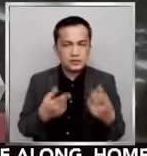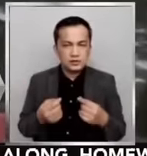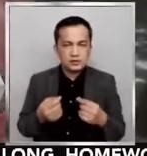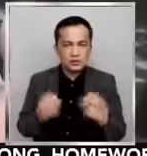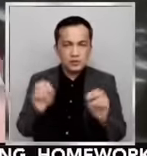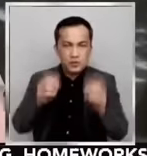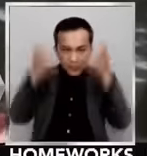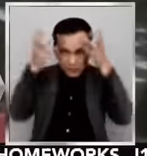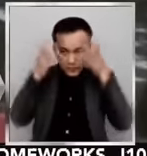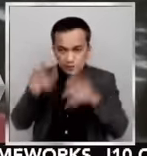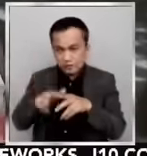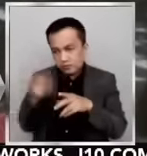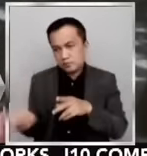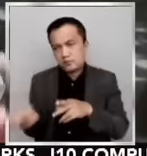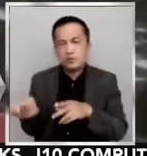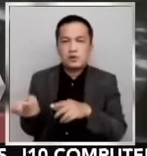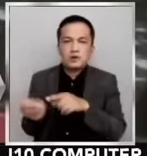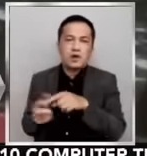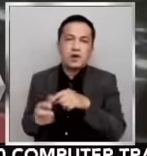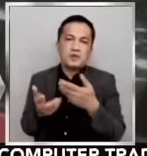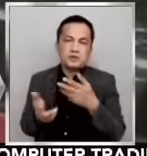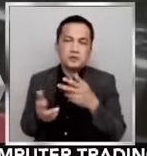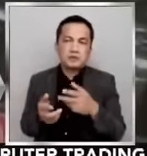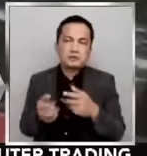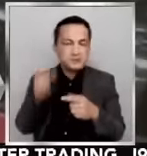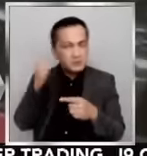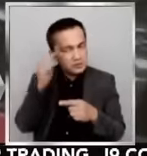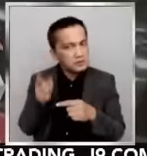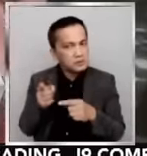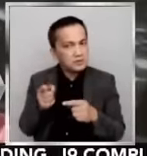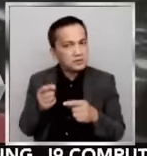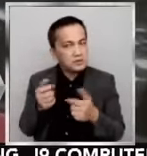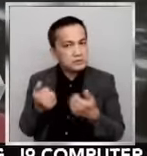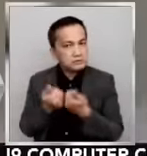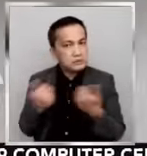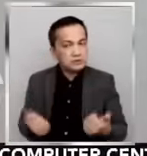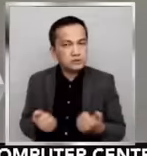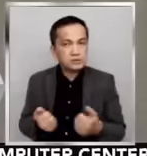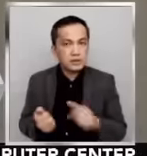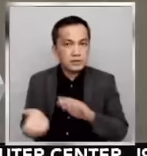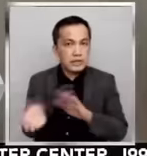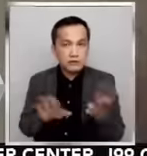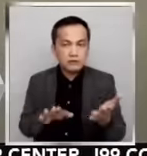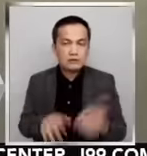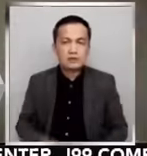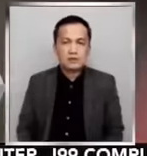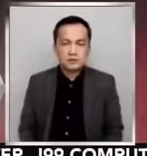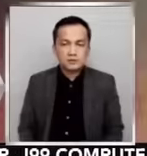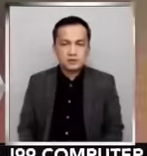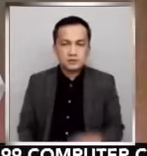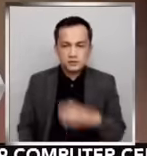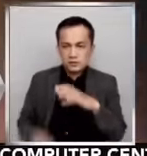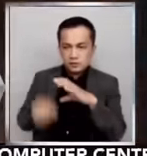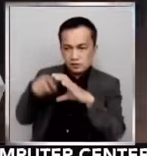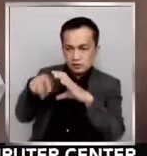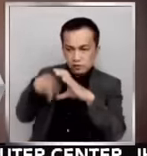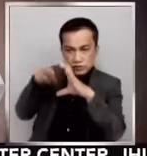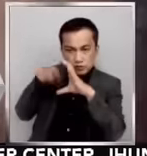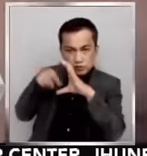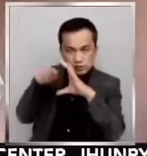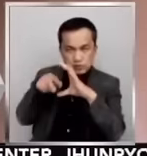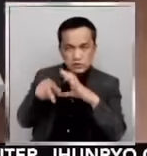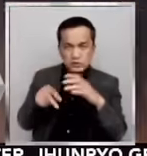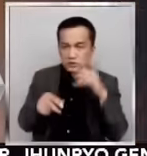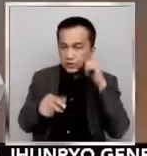din yun, syempre inisip ko yung pwedeng mangyari, baka pwedeng ma-accidente, baka mamatay. Kaya pinavideohan na lang daw niya ito sa kanyang misis